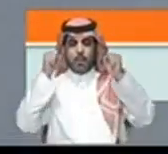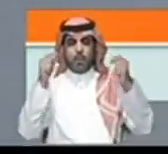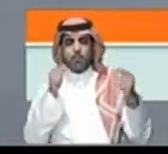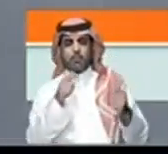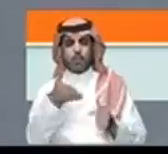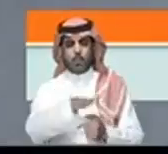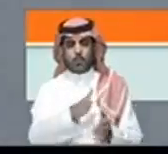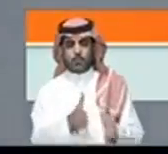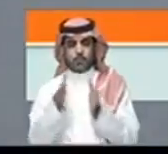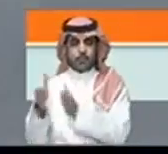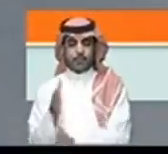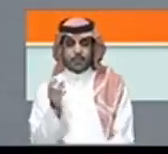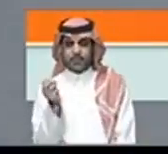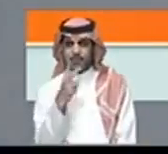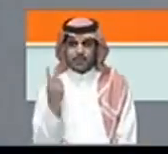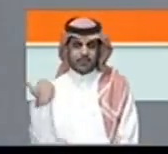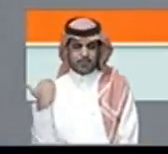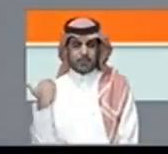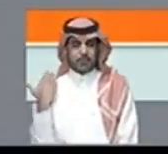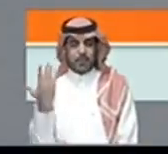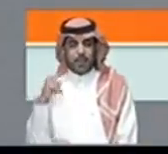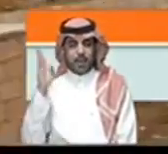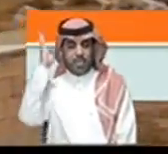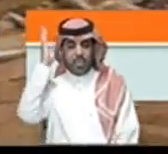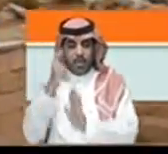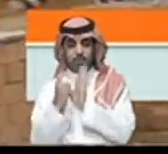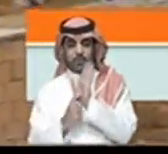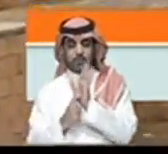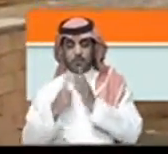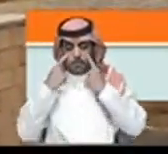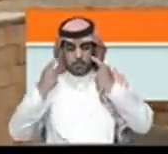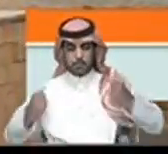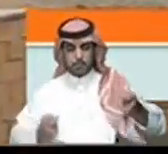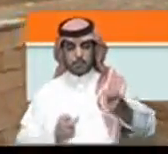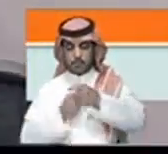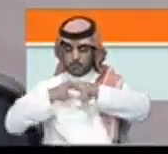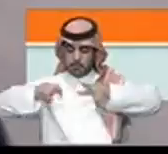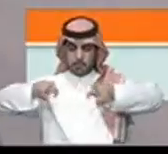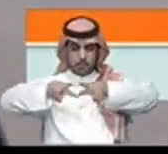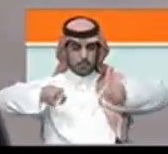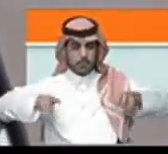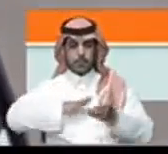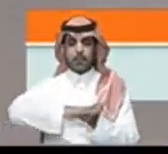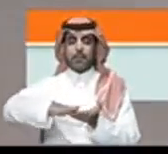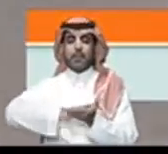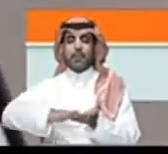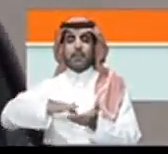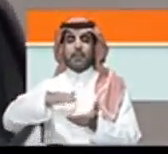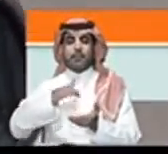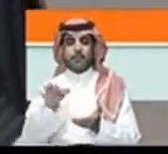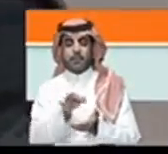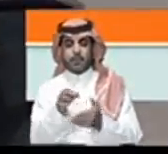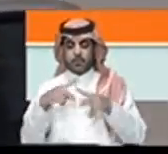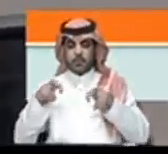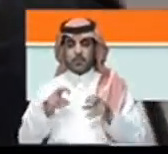اواخر ابريل الماضي شنت قوات النظام حمله واسعه النطاق في محافظه الحماه و ادلب وقال